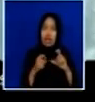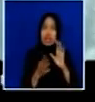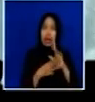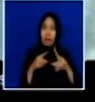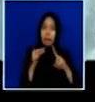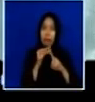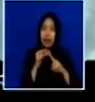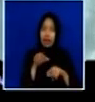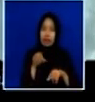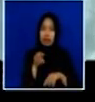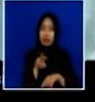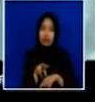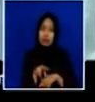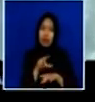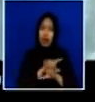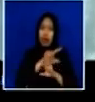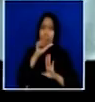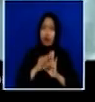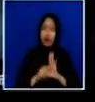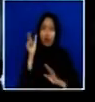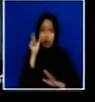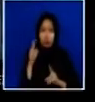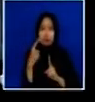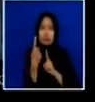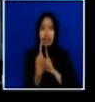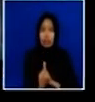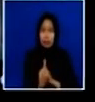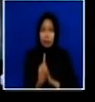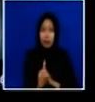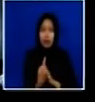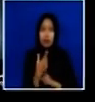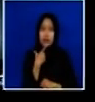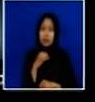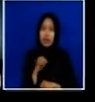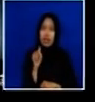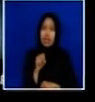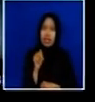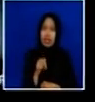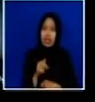khususnya di kabupaten Lamongan untuk muka ini secara